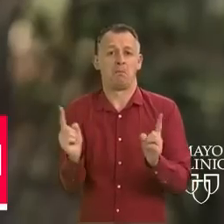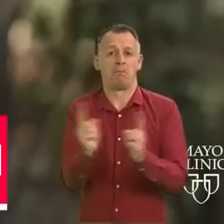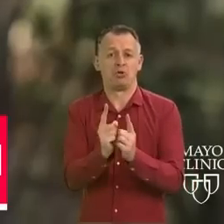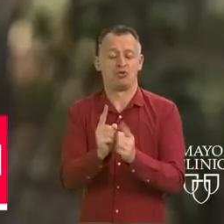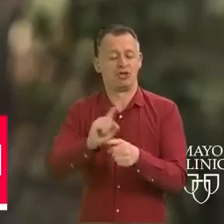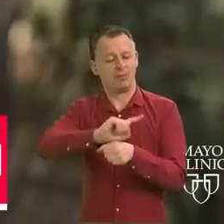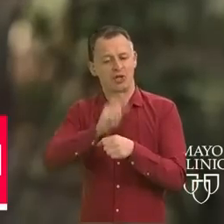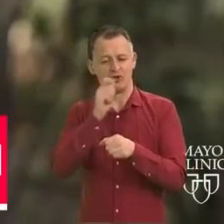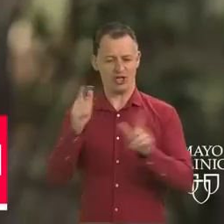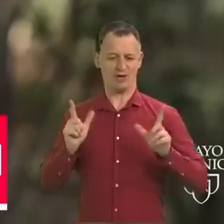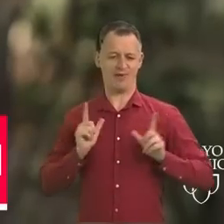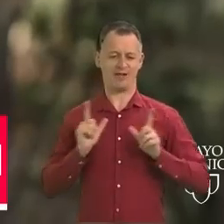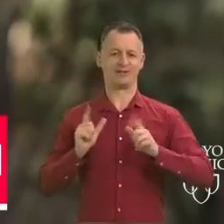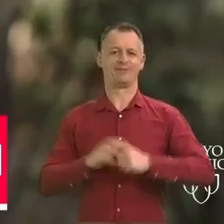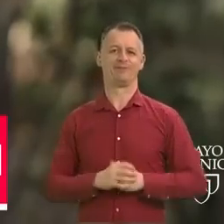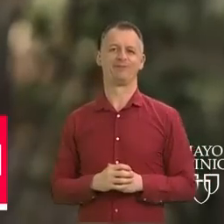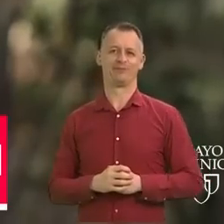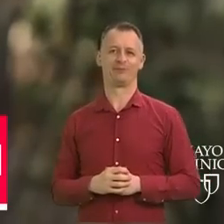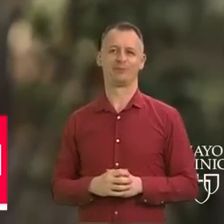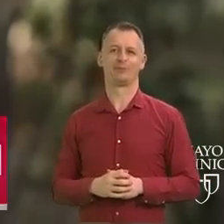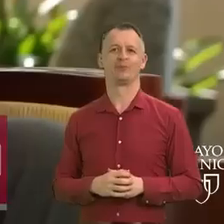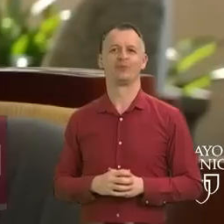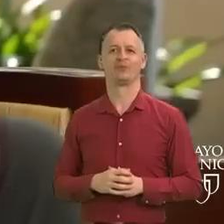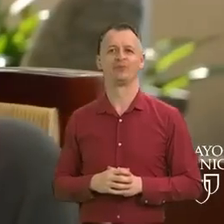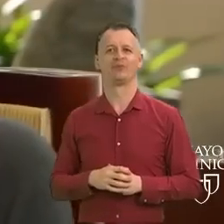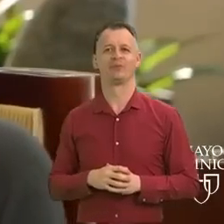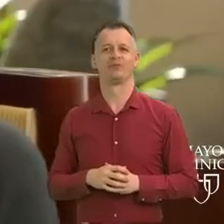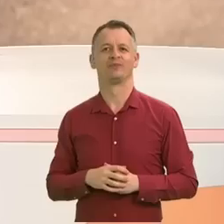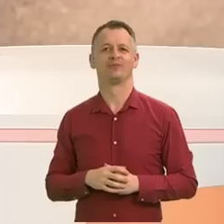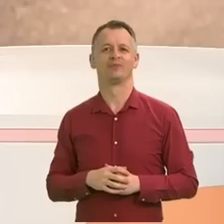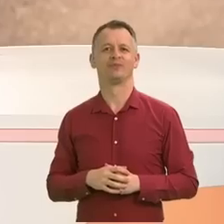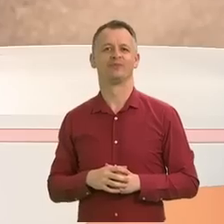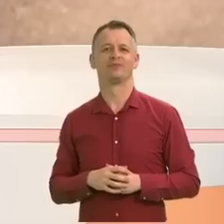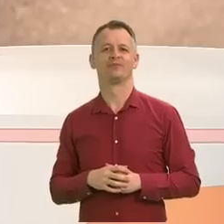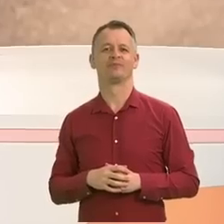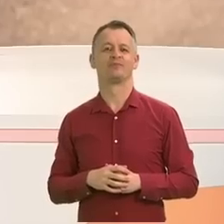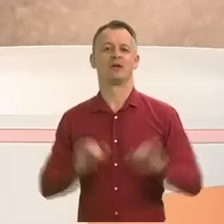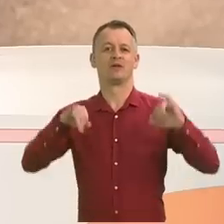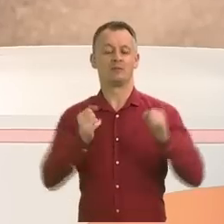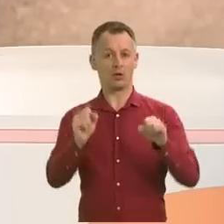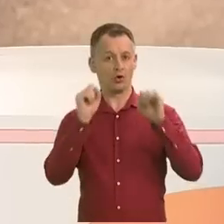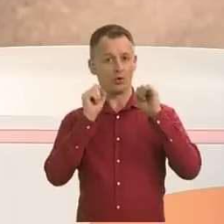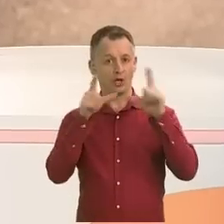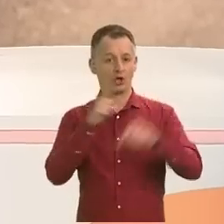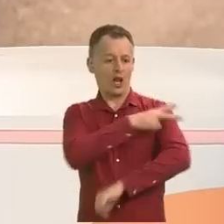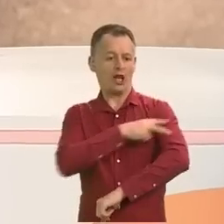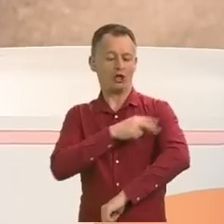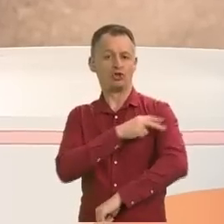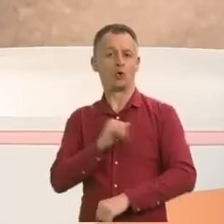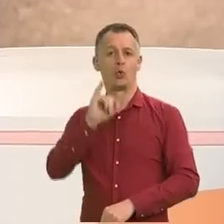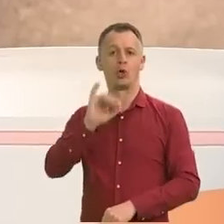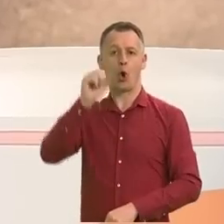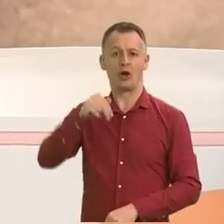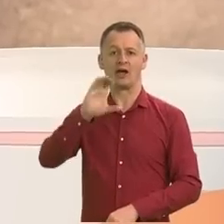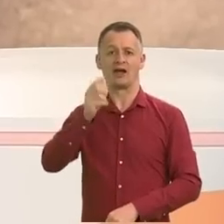spun imediat în jurnal. Caz incredibil la Colegiul Național Ion Creangă